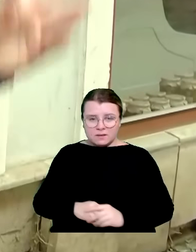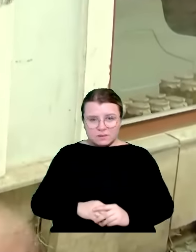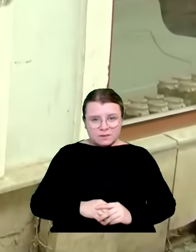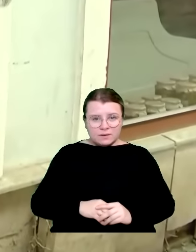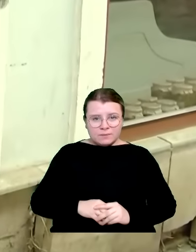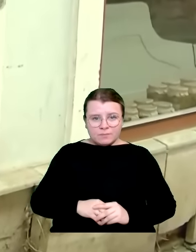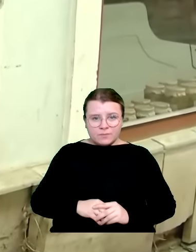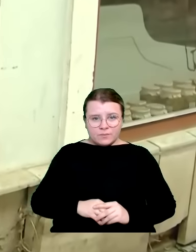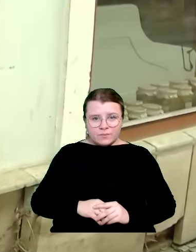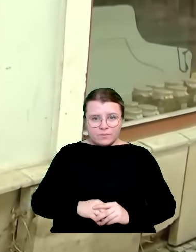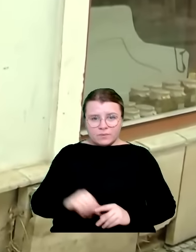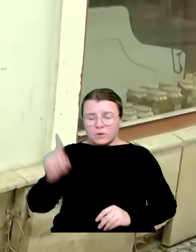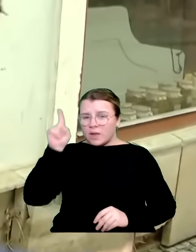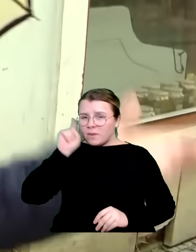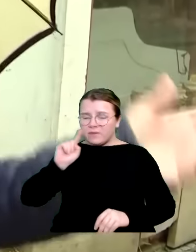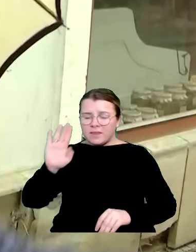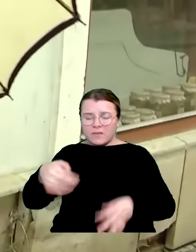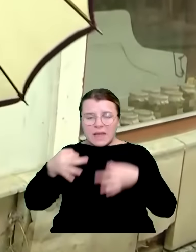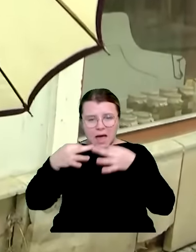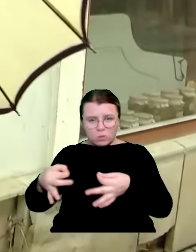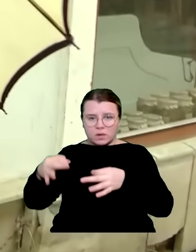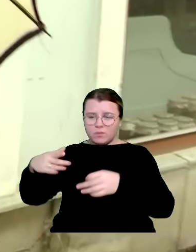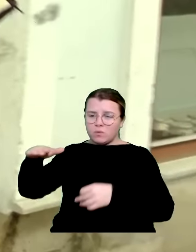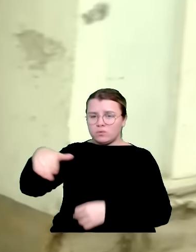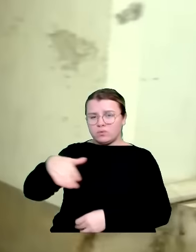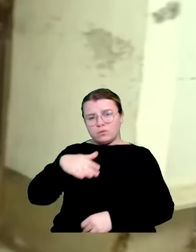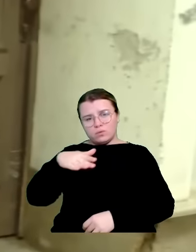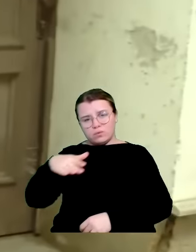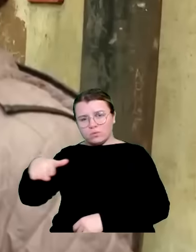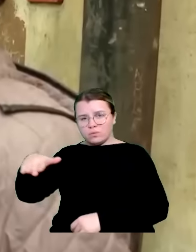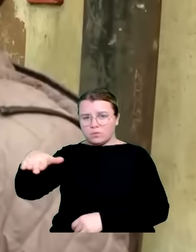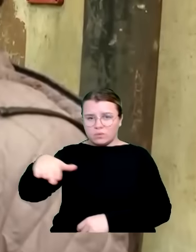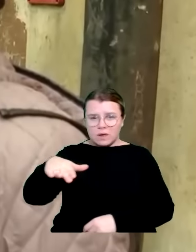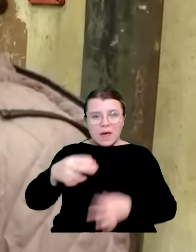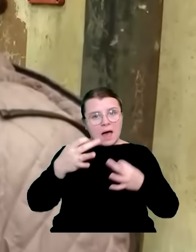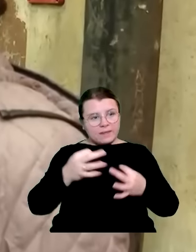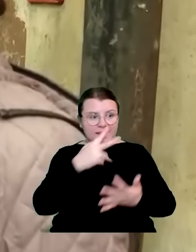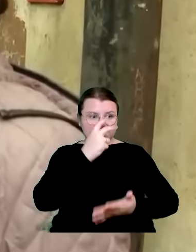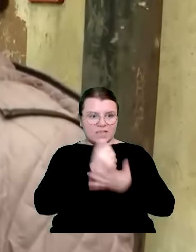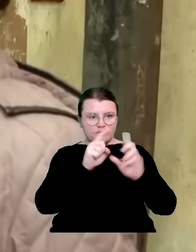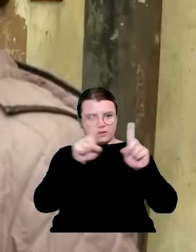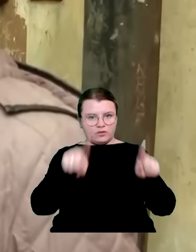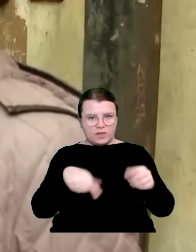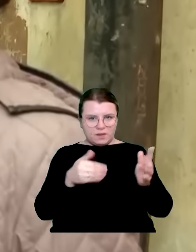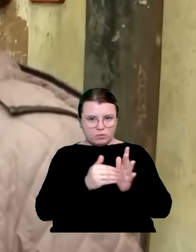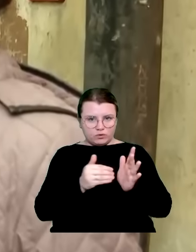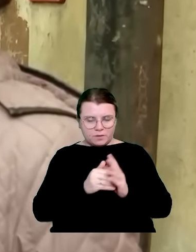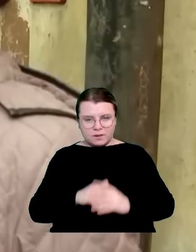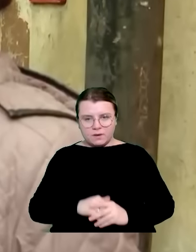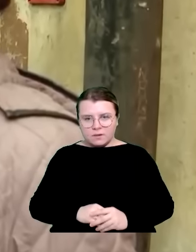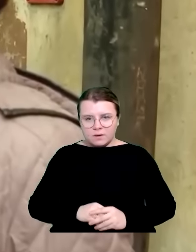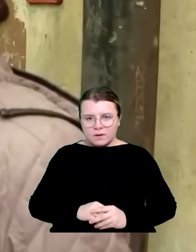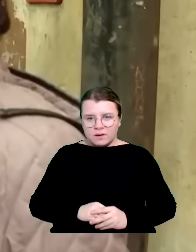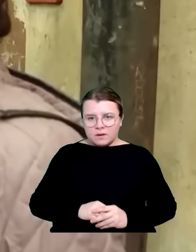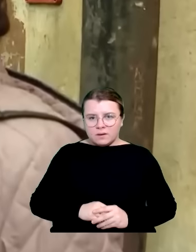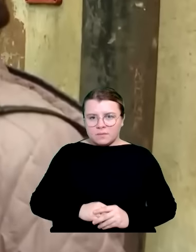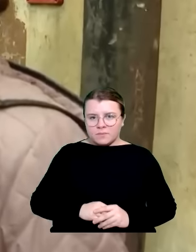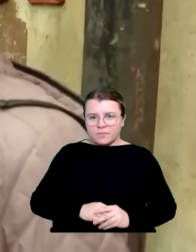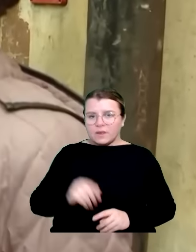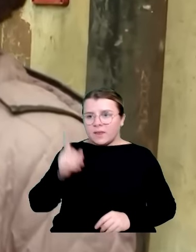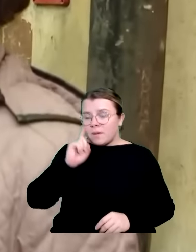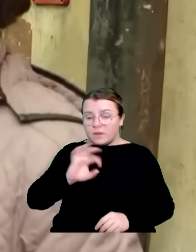było, samochody płynęły, a teraz trzeba zaświadczenie, że jestem powodziany. Nie mogę się nigdzie dowiedzieć, gdzie są te moje